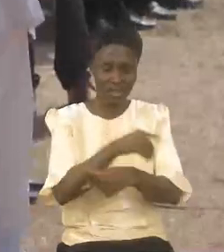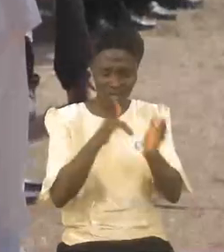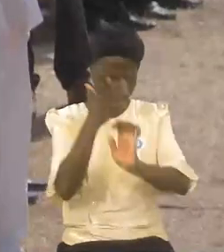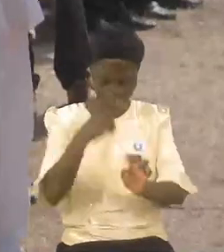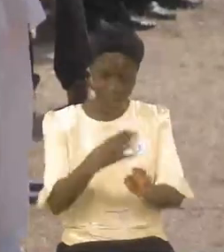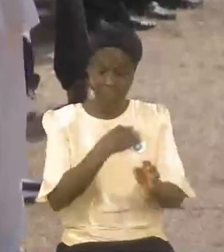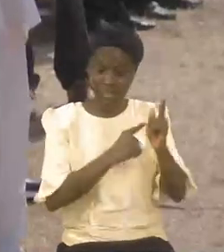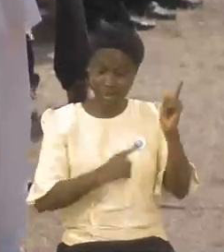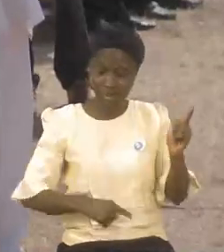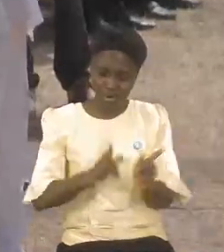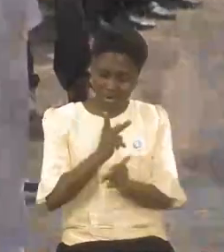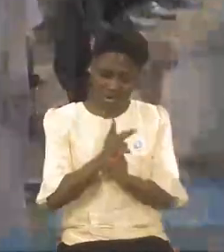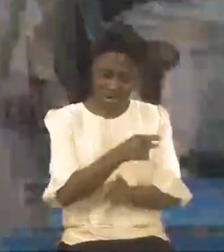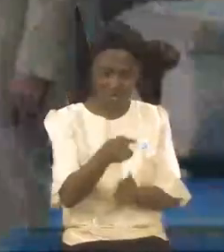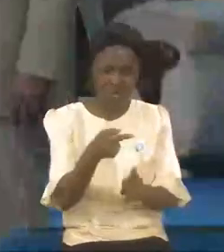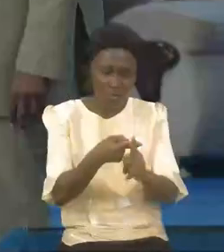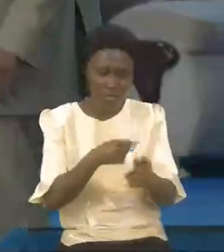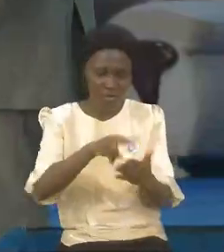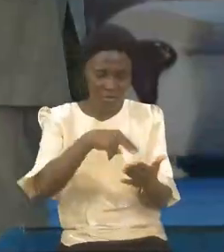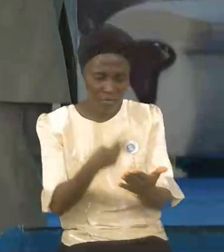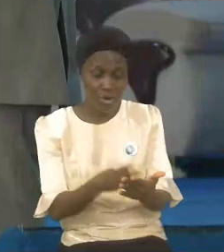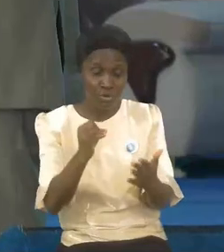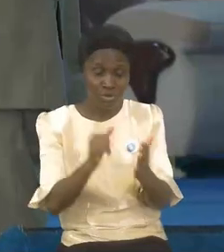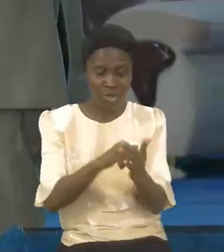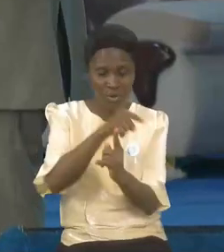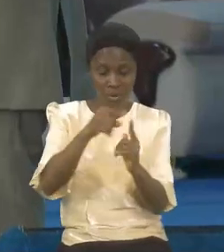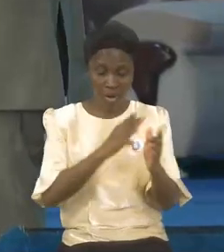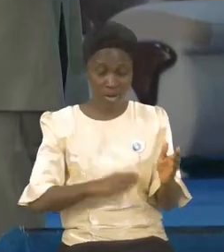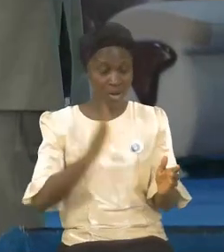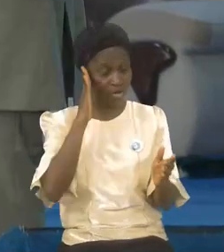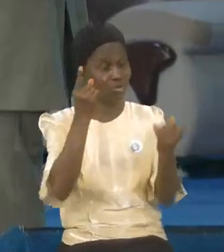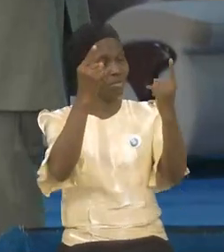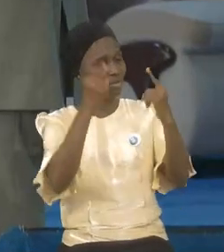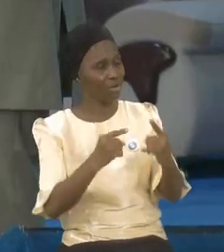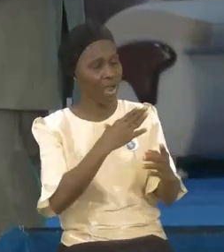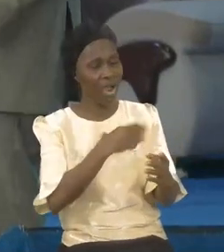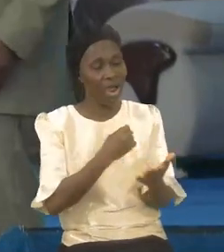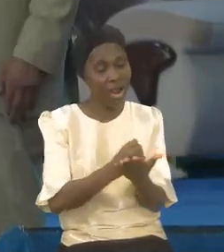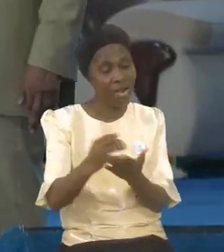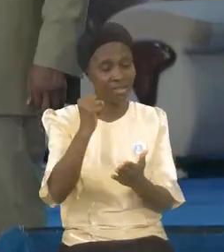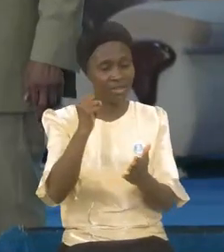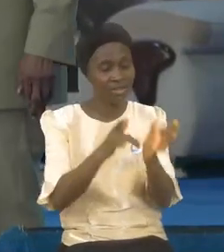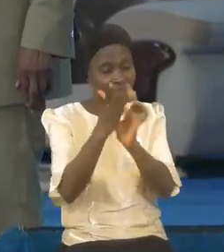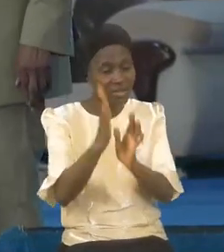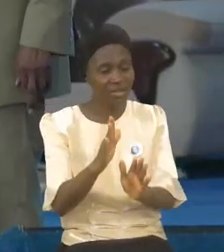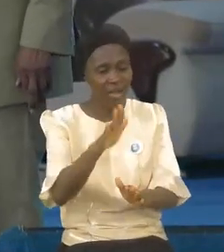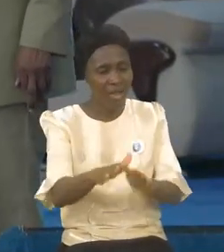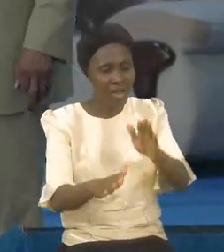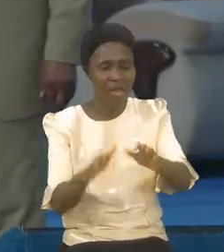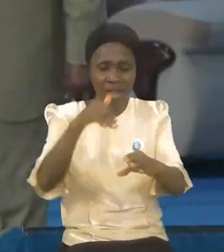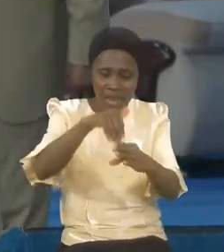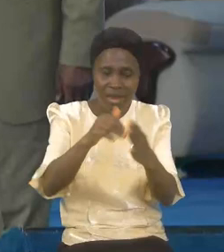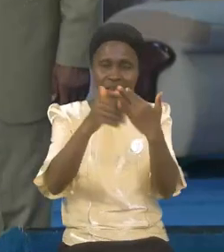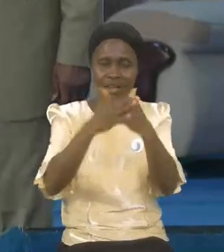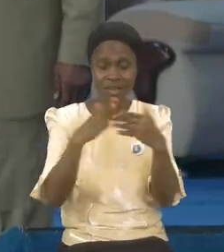le Seigneur vous préserve de toute chute et lorsque Christ viendra et que les saints rentrent au ciel, les anges vont